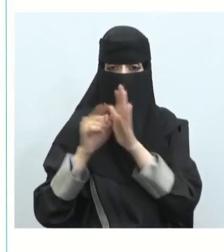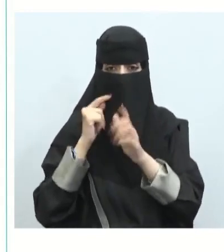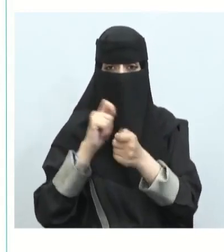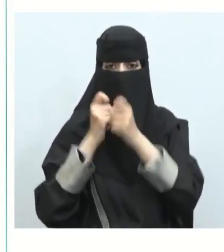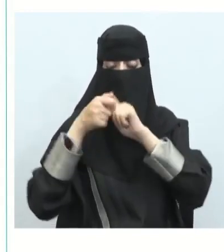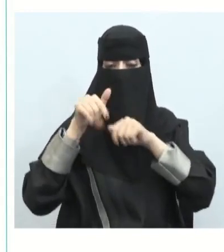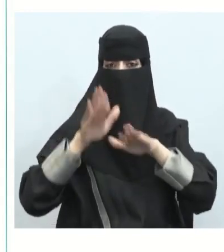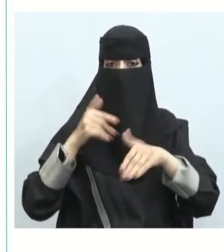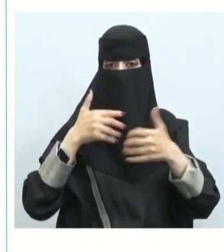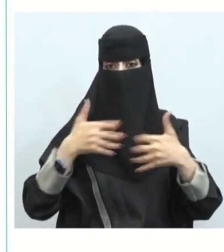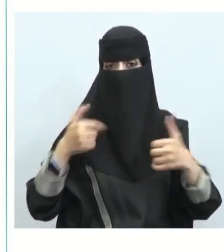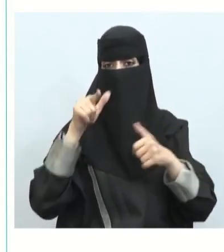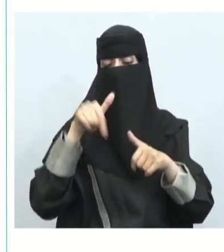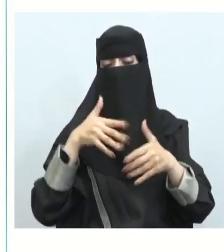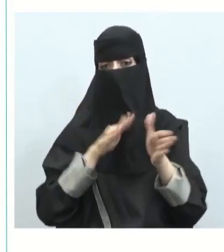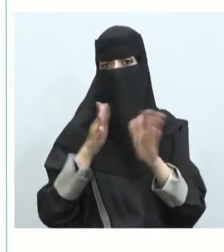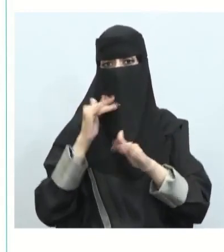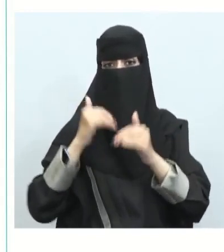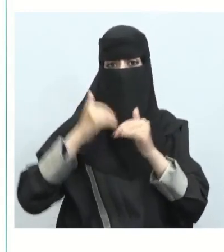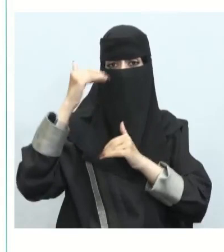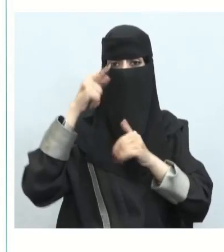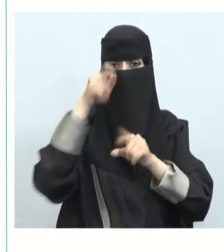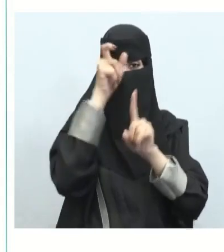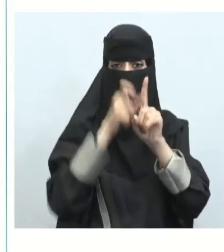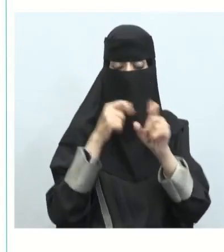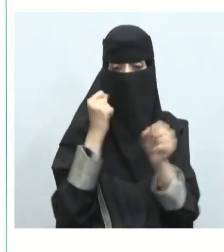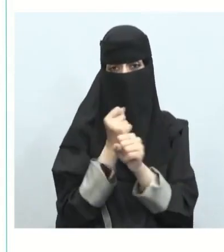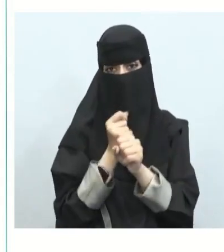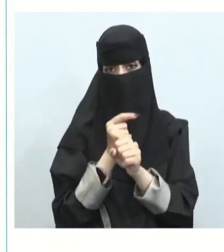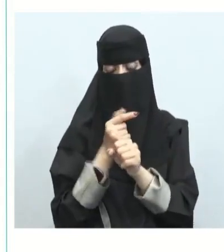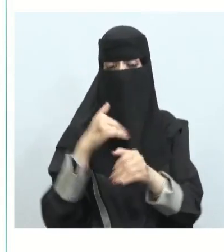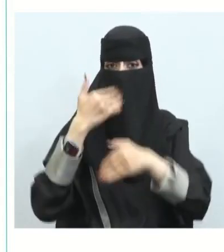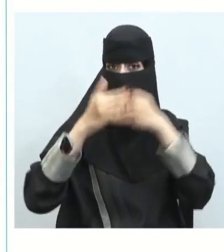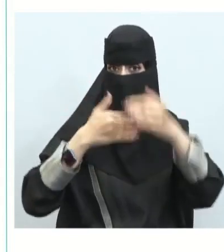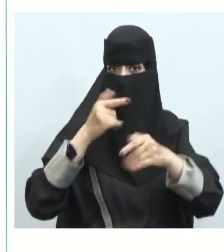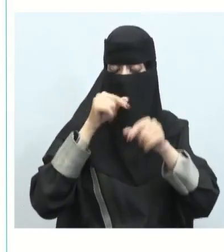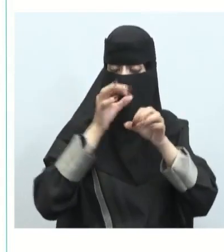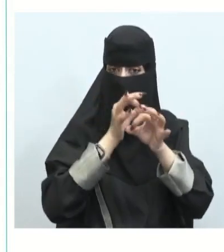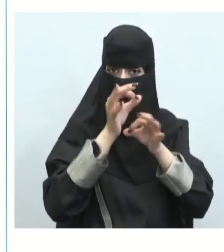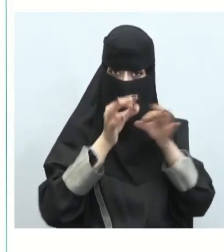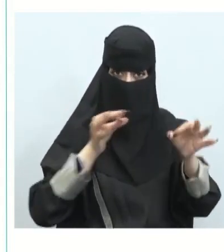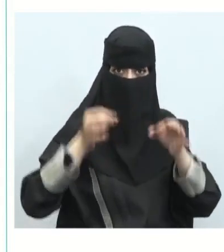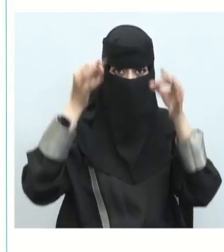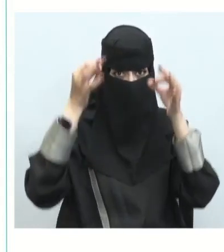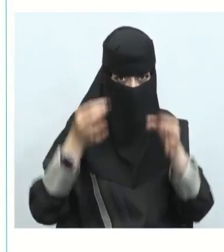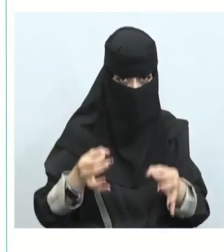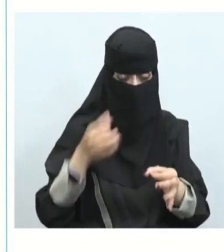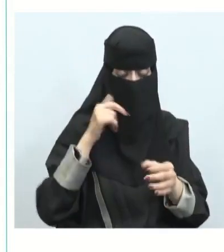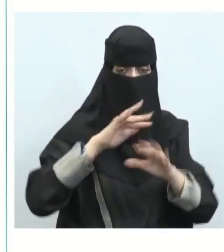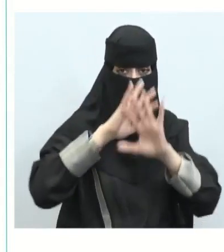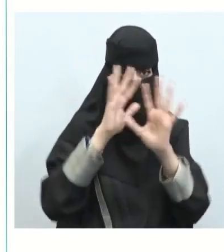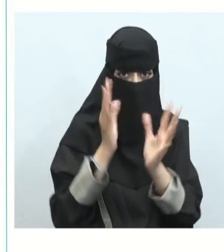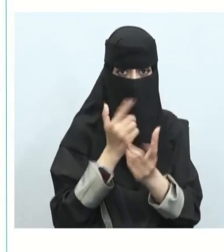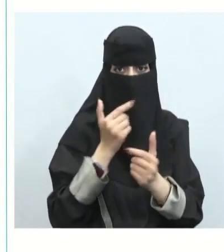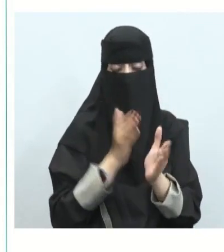مريح قدر الامكان للموظفين كما ان التخطيط الدقيق الذي يشمل المتاثرين يجعل